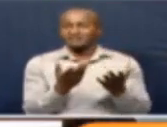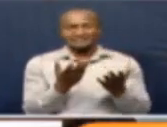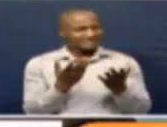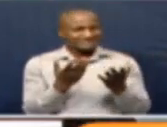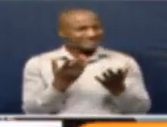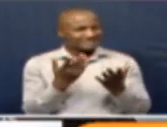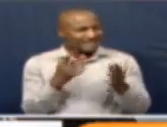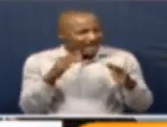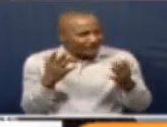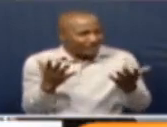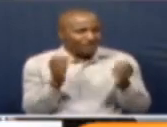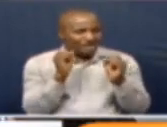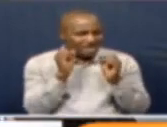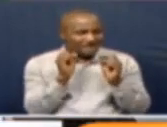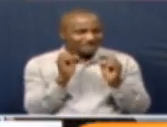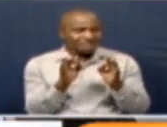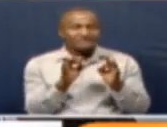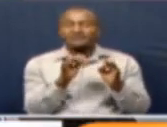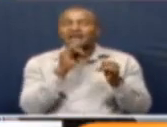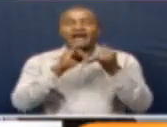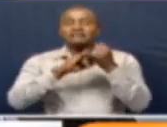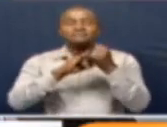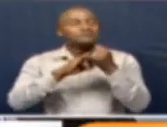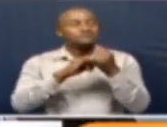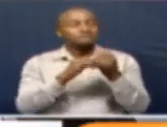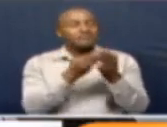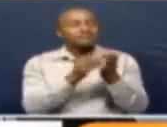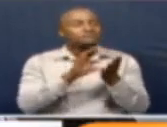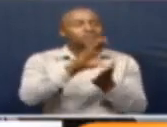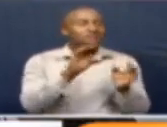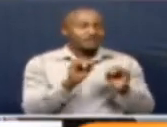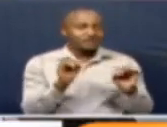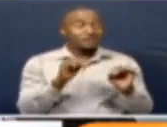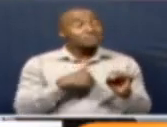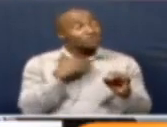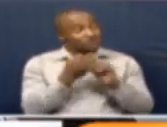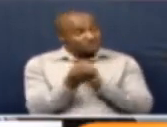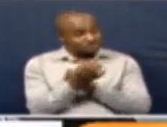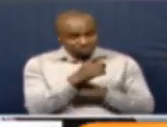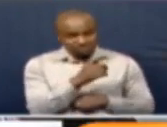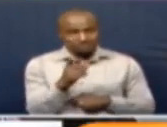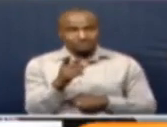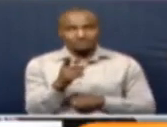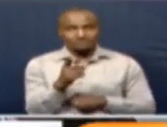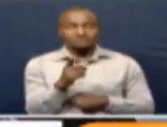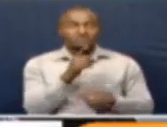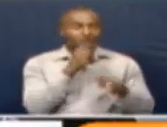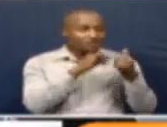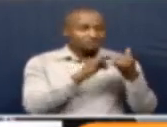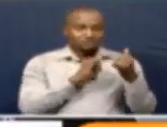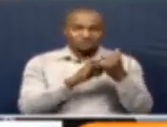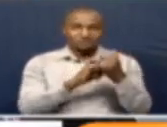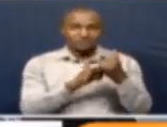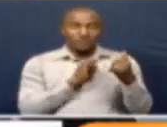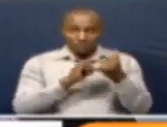wa kuoa kama mwanamume hakugaramika katika haya maneno? Na unajua chenye niwaambie, hata kwa vyovyote, mke na mume, mke